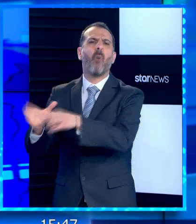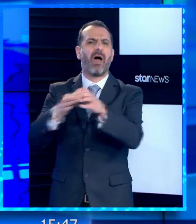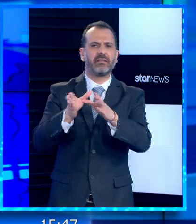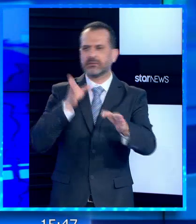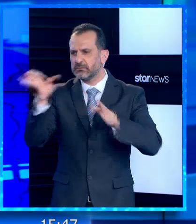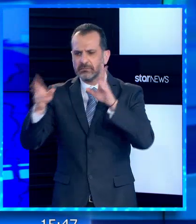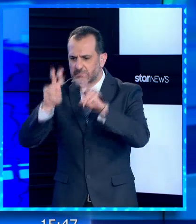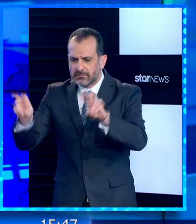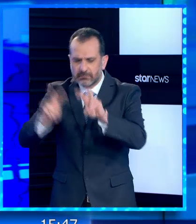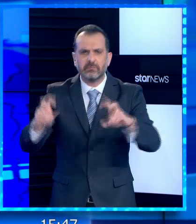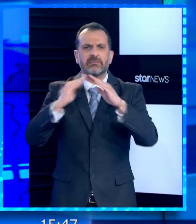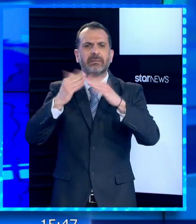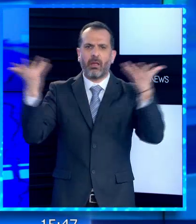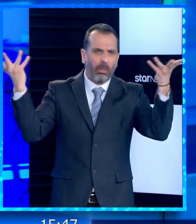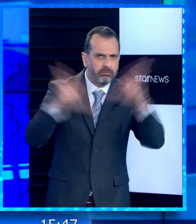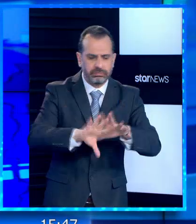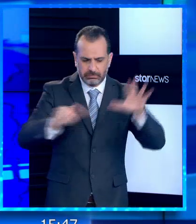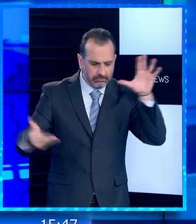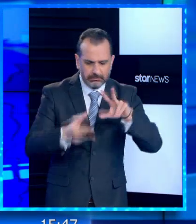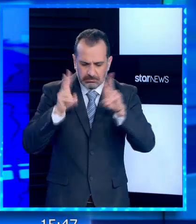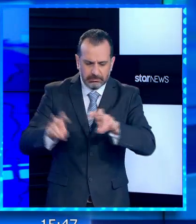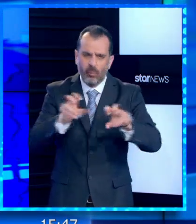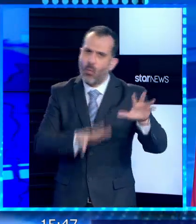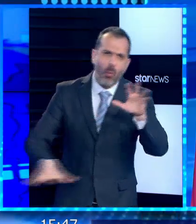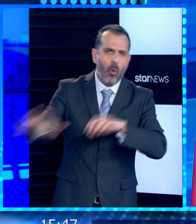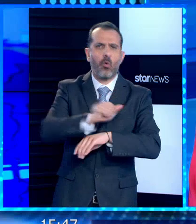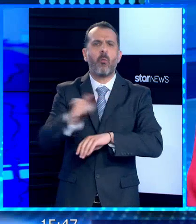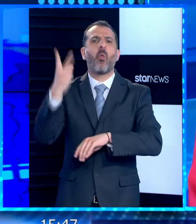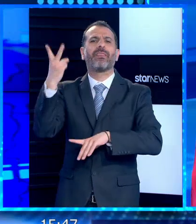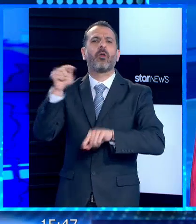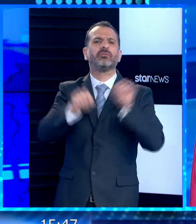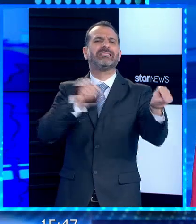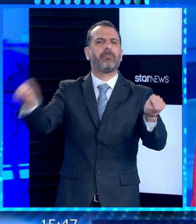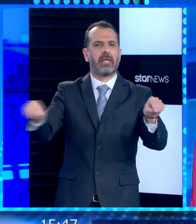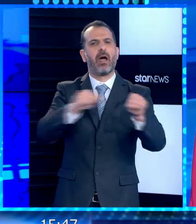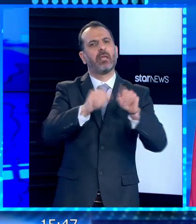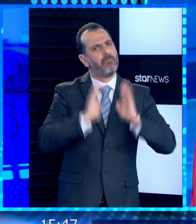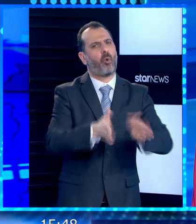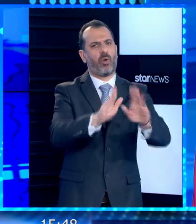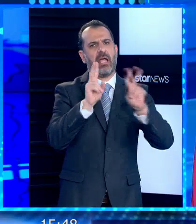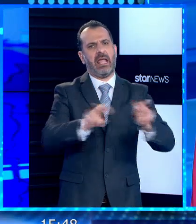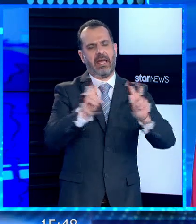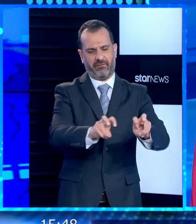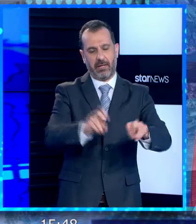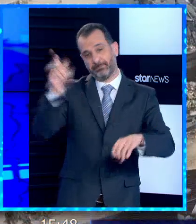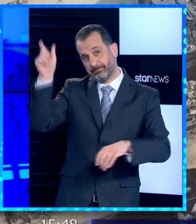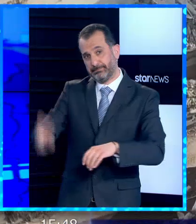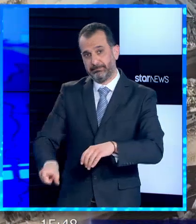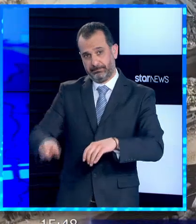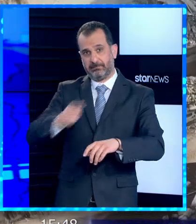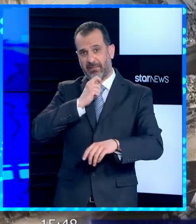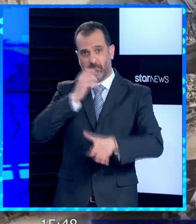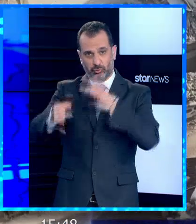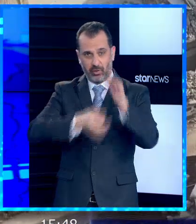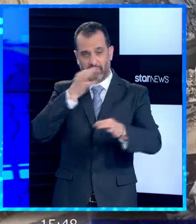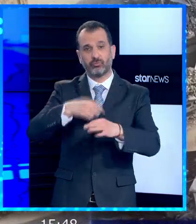διάσωσης σε όλες τις περιοχές εκτός από δύο. Η Δέσποινα Μανδελενάκη θα μας μεταφέρει τις εξελίξεις. Ράνια, η Τουρκία εντείνει τις προσπάθειες για